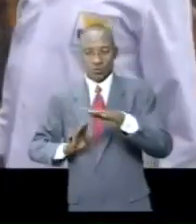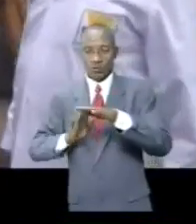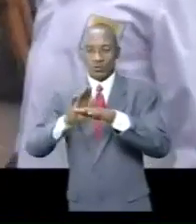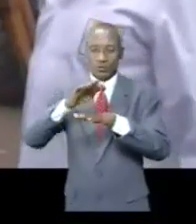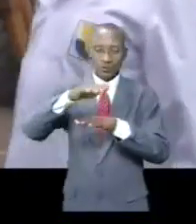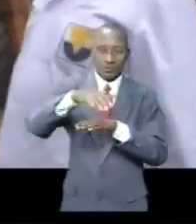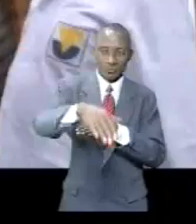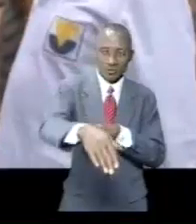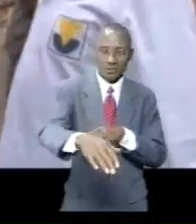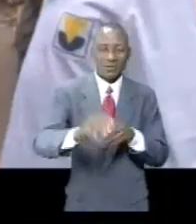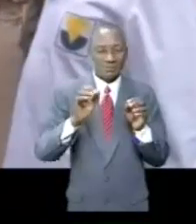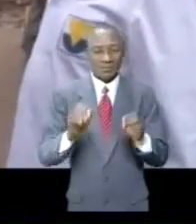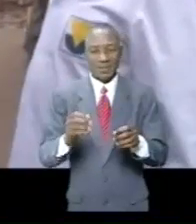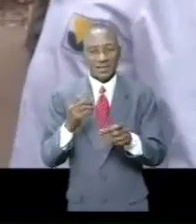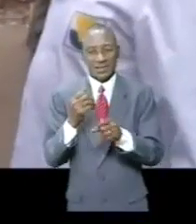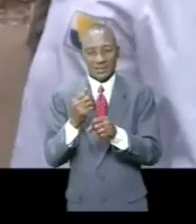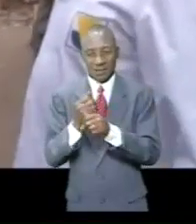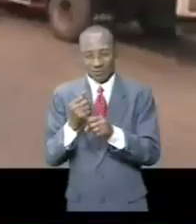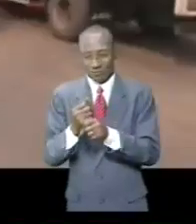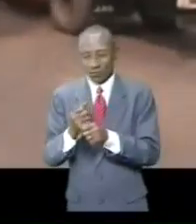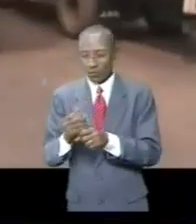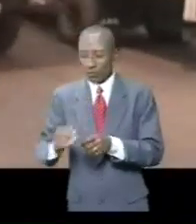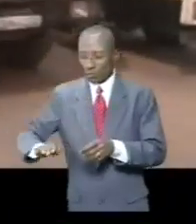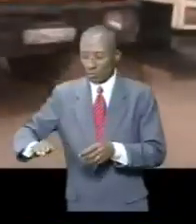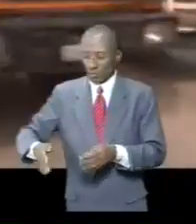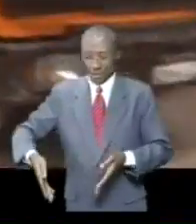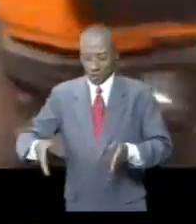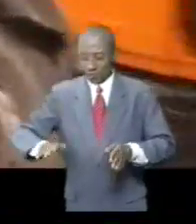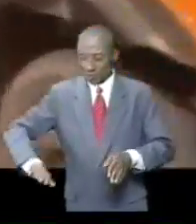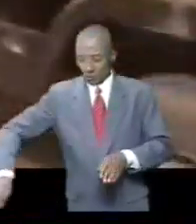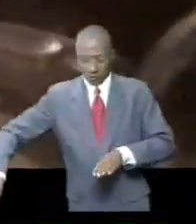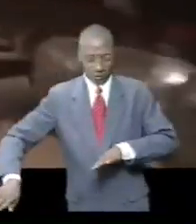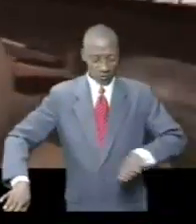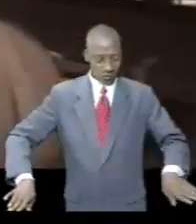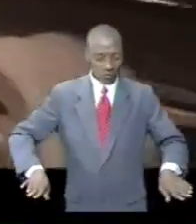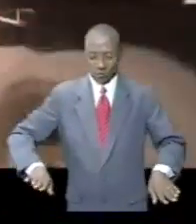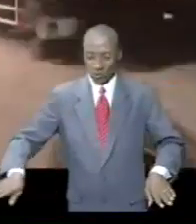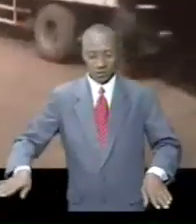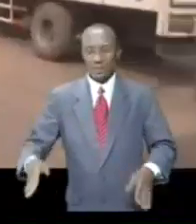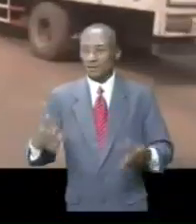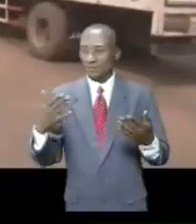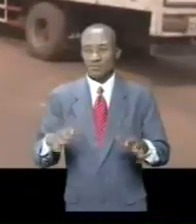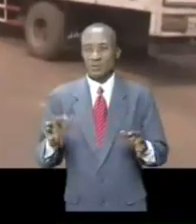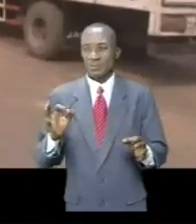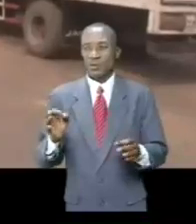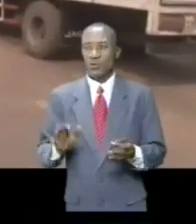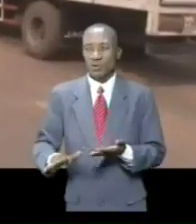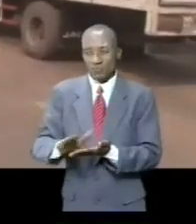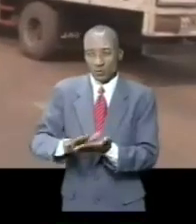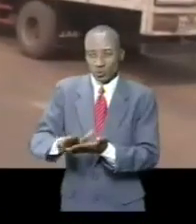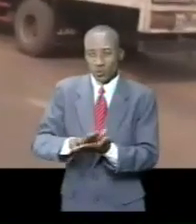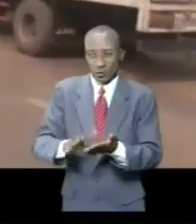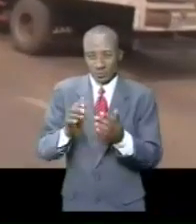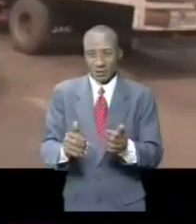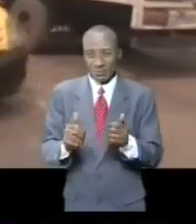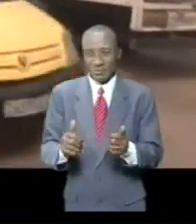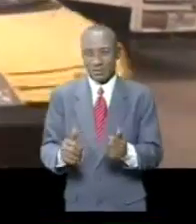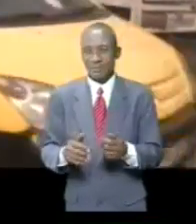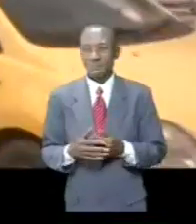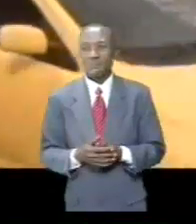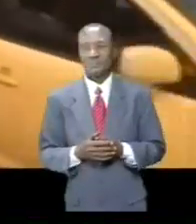les travaux d'aménagement de ses alentours qui nécessitent un financement additif attendu du gouvernement central. Nous avons parlé